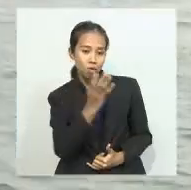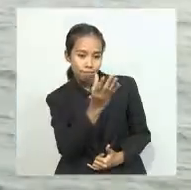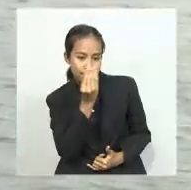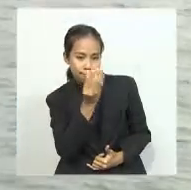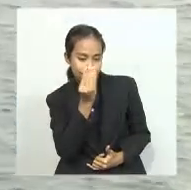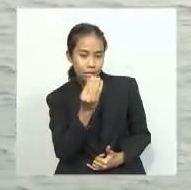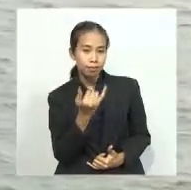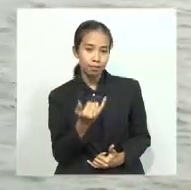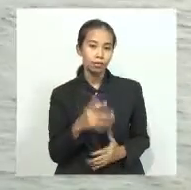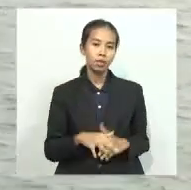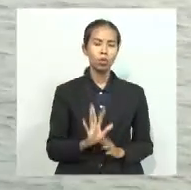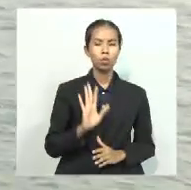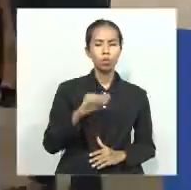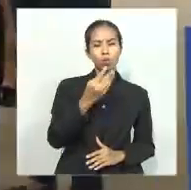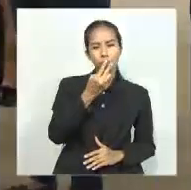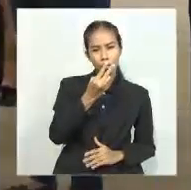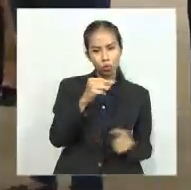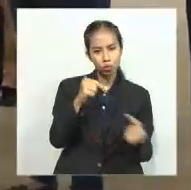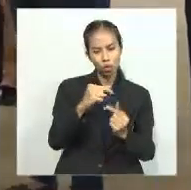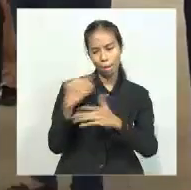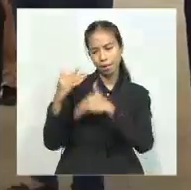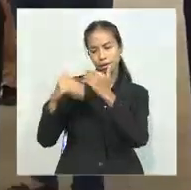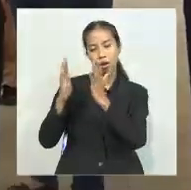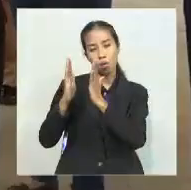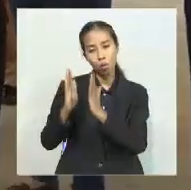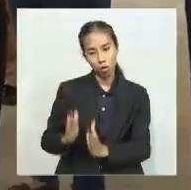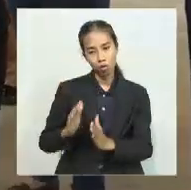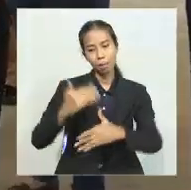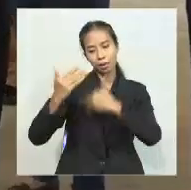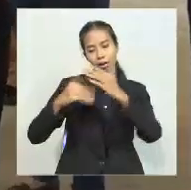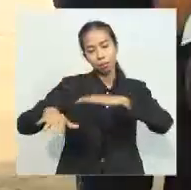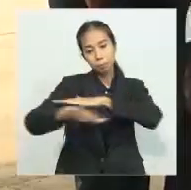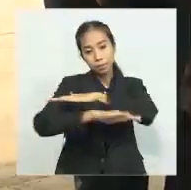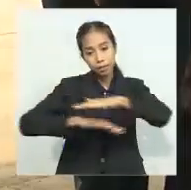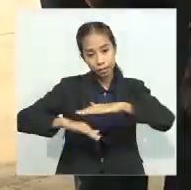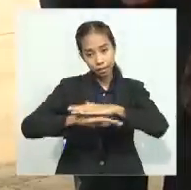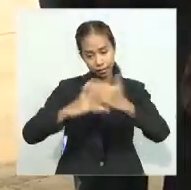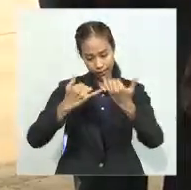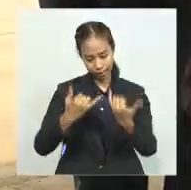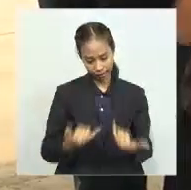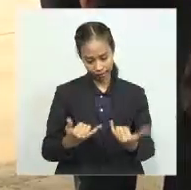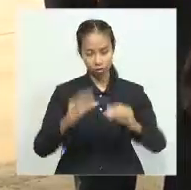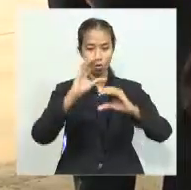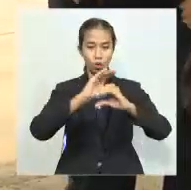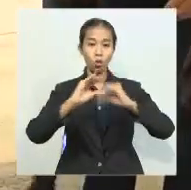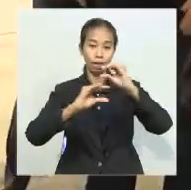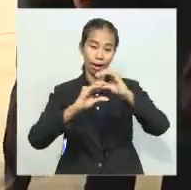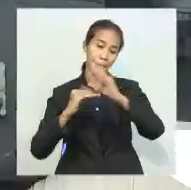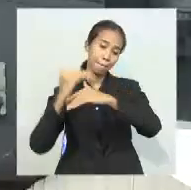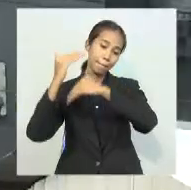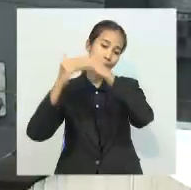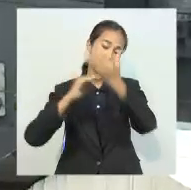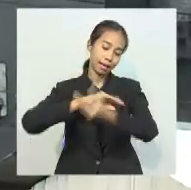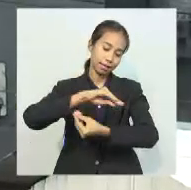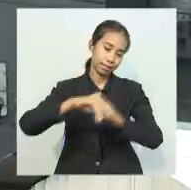ษาดูงานค่ะดูความคืบหน้าการพัฒนาคนและโครงสร้างพื้นฐานภายใต้โครงการพัฒนาระเบียงเศรษฐกิจพิ